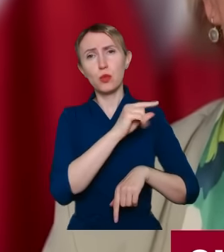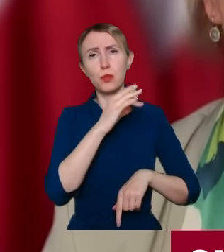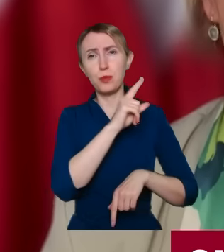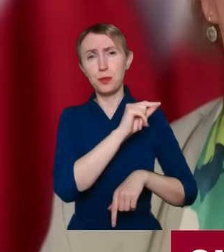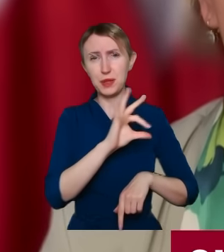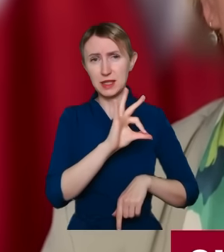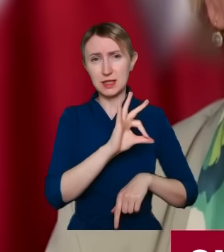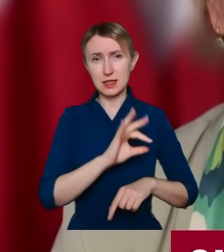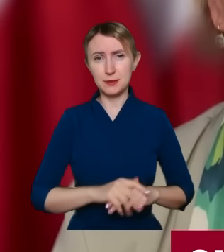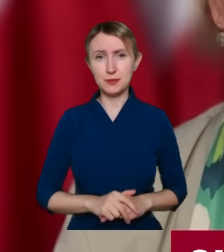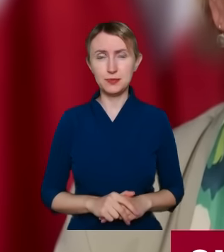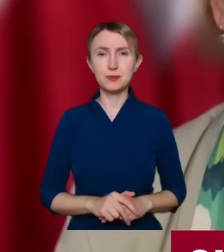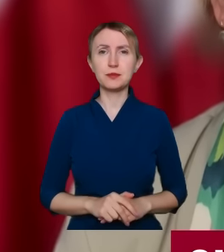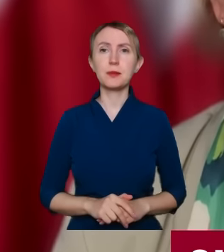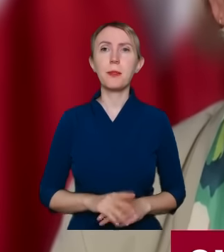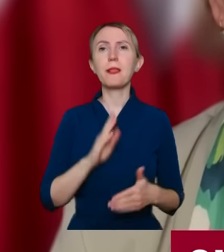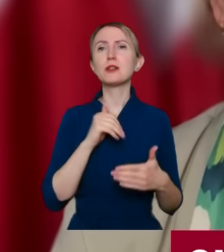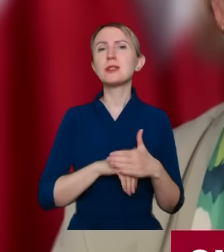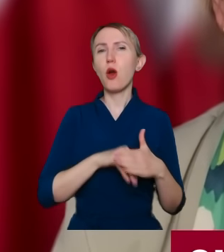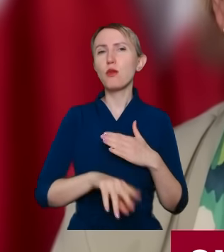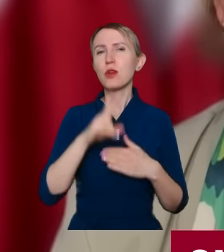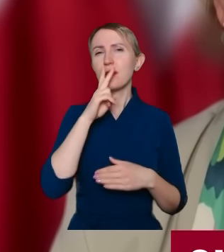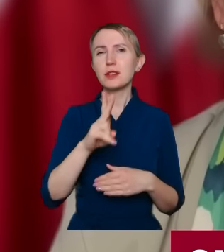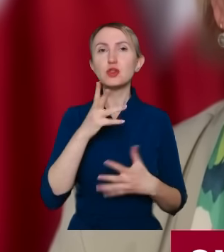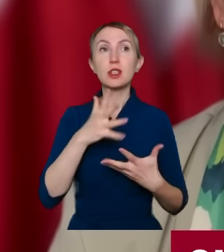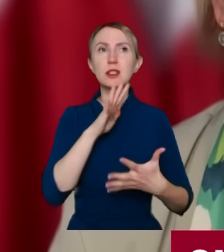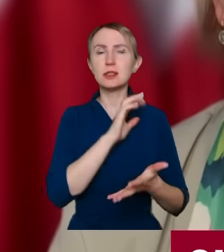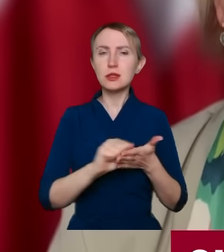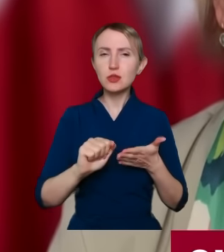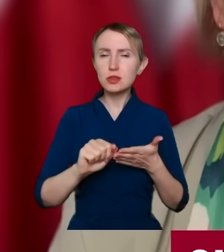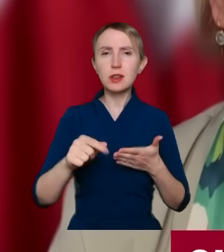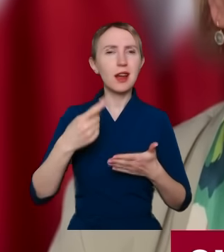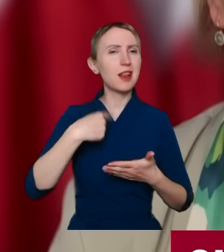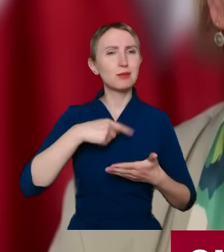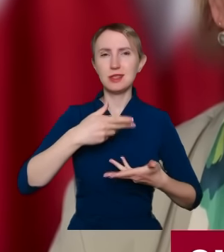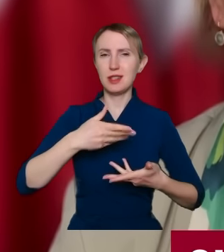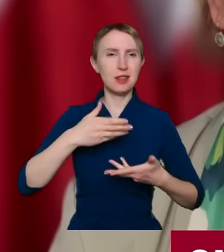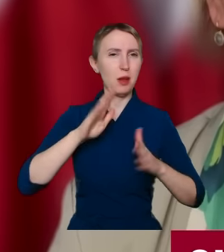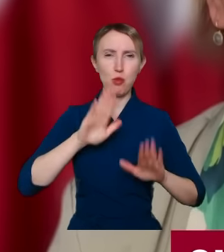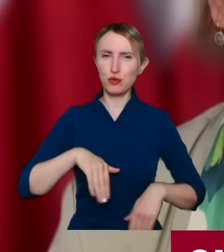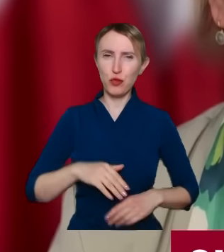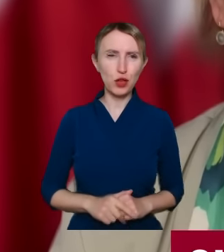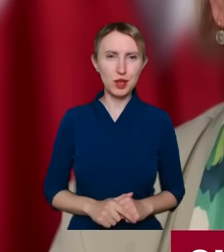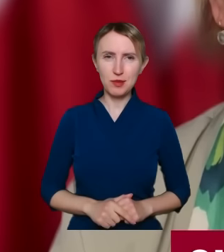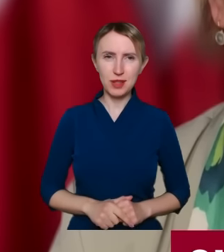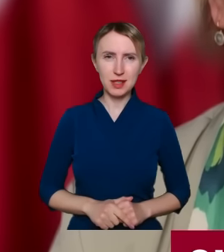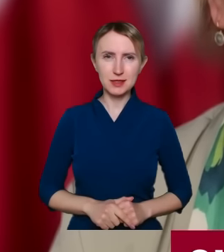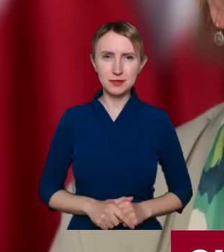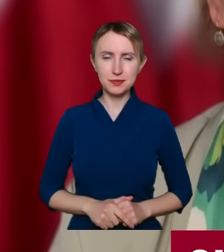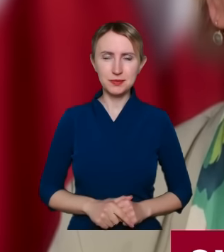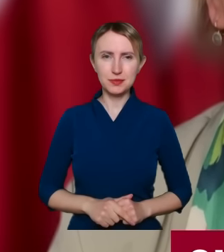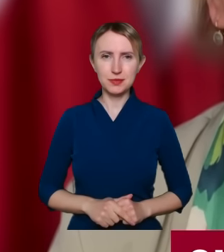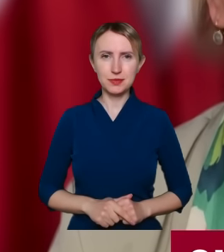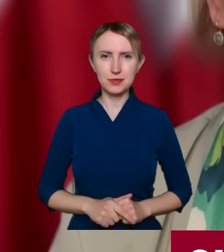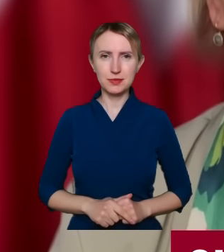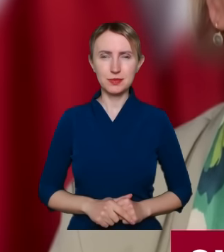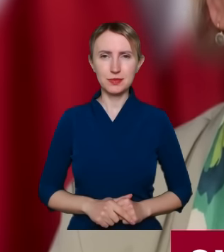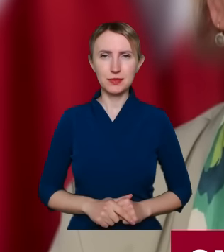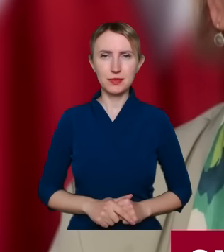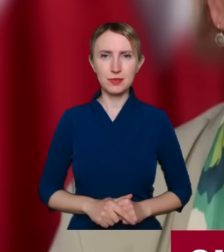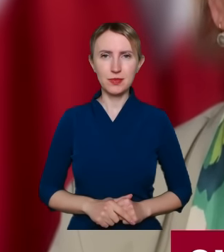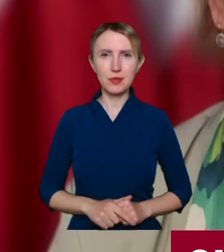Przynajmniej tak się zachowuje jakby chciał zniszczyć ale my się oczywiście nie pozwolimy nie pozwolimy na to dlatego